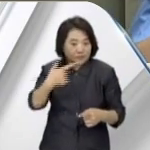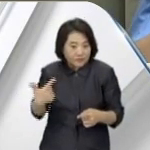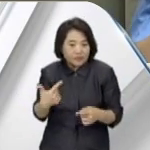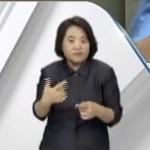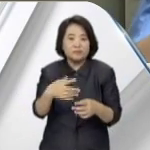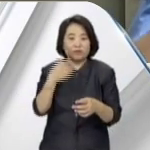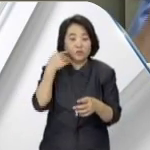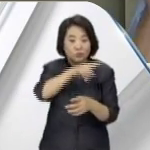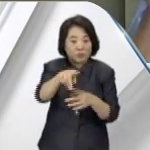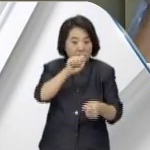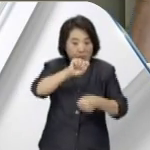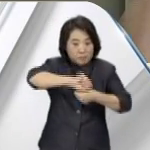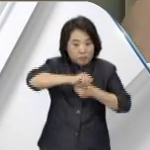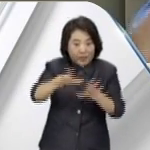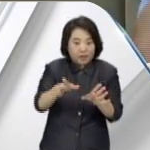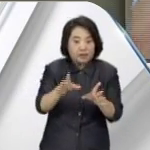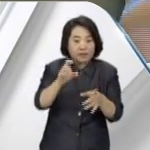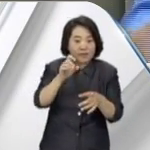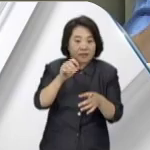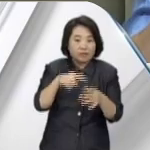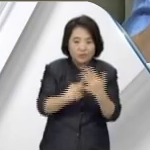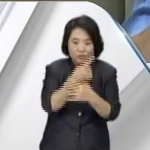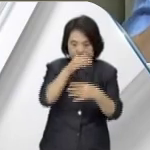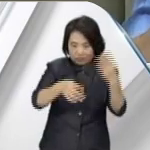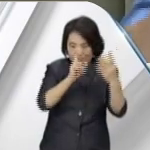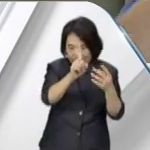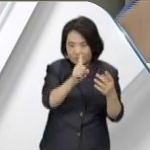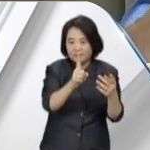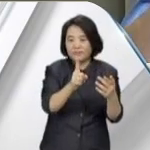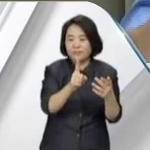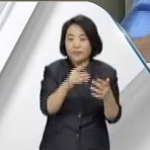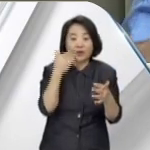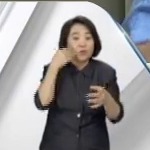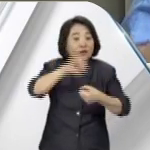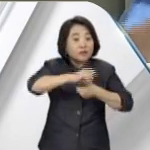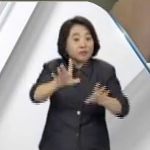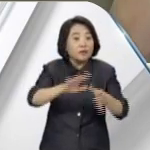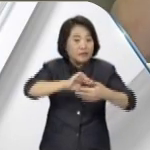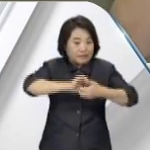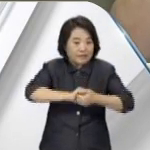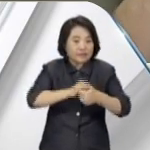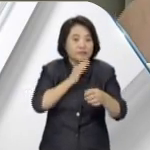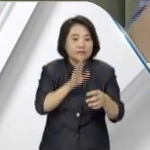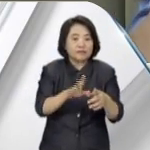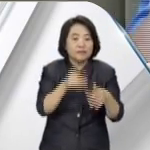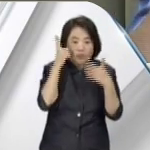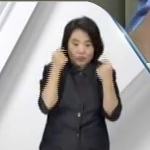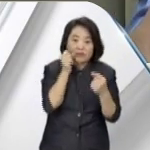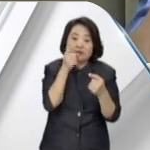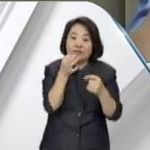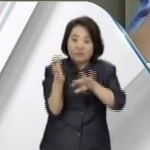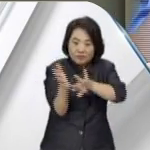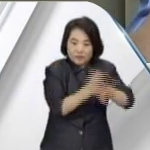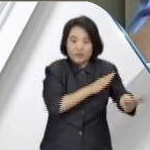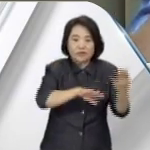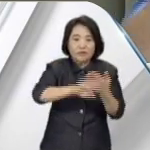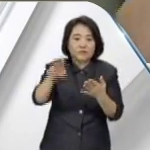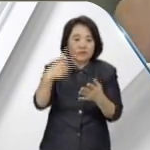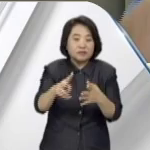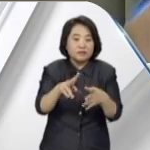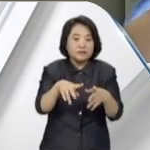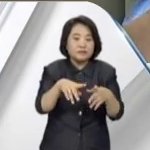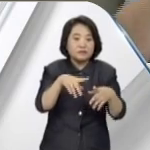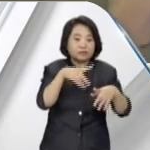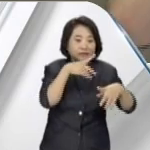所有的加班的标准只有一个标准，就是你只要加班，你就除了原来的薪水之外，你就